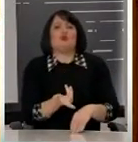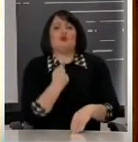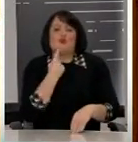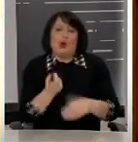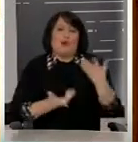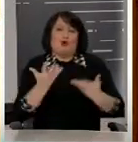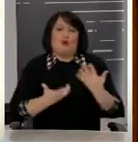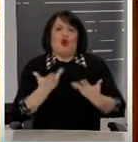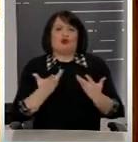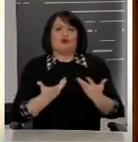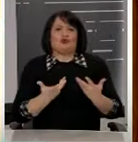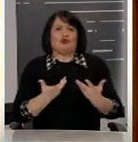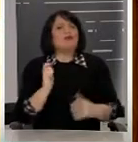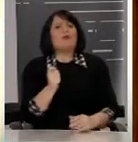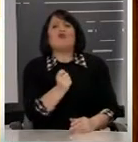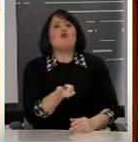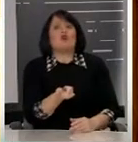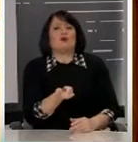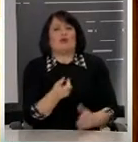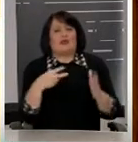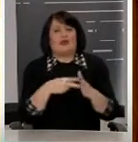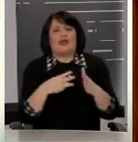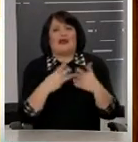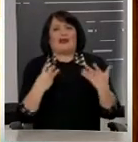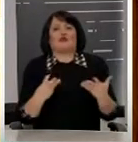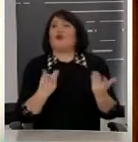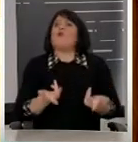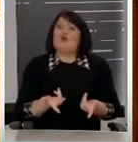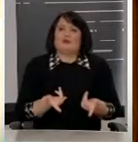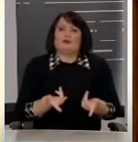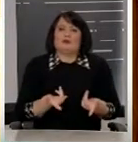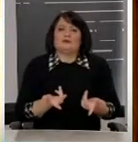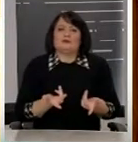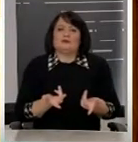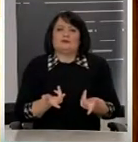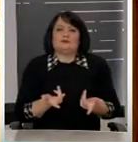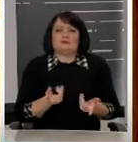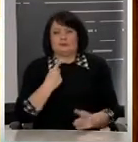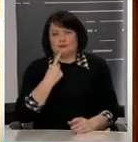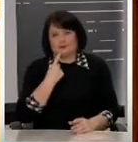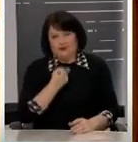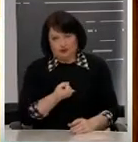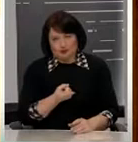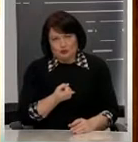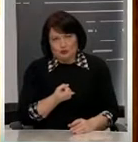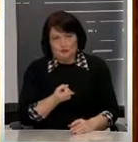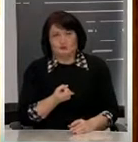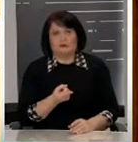ο προϋπολογισμός για το 2018. Πού θα πάνε? Για να το πω με την παλιά